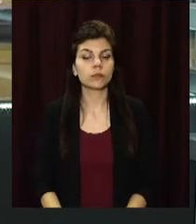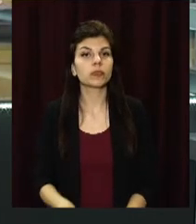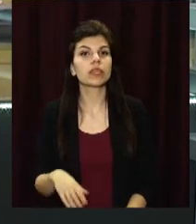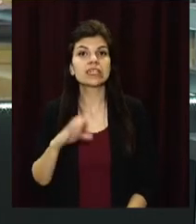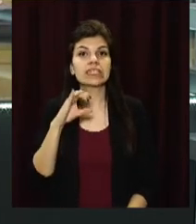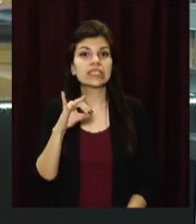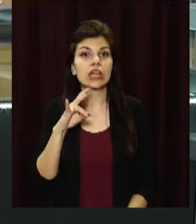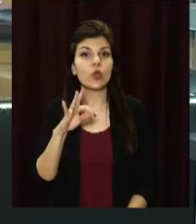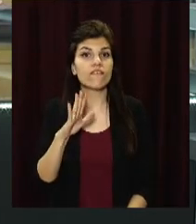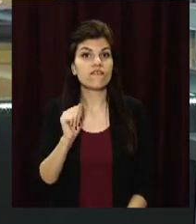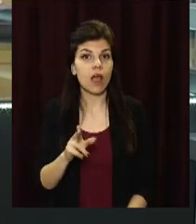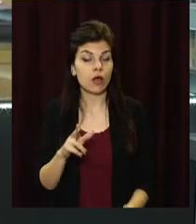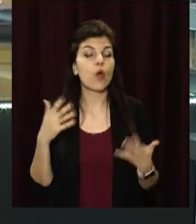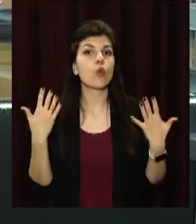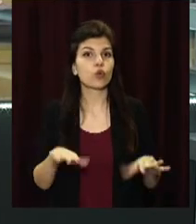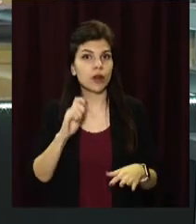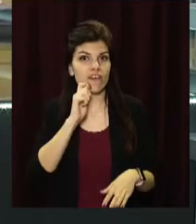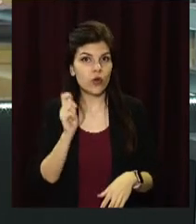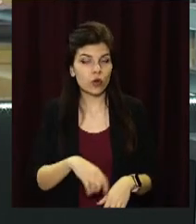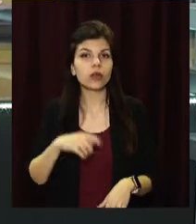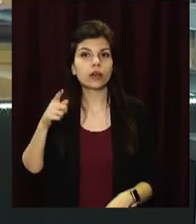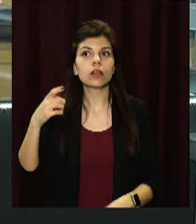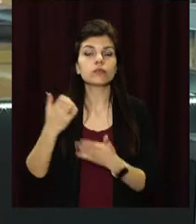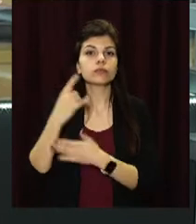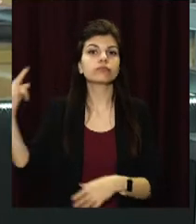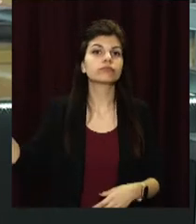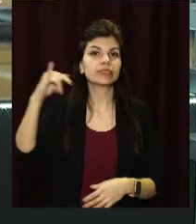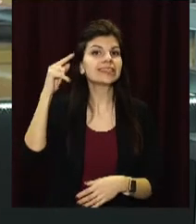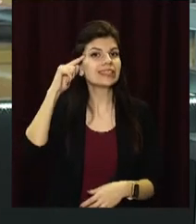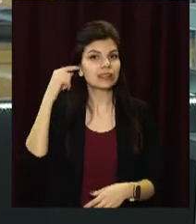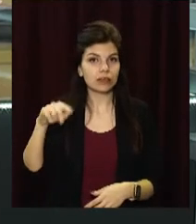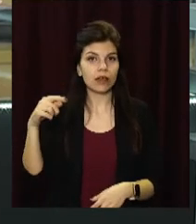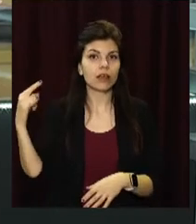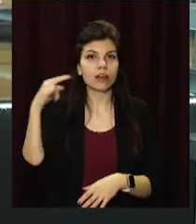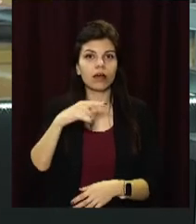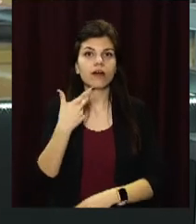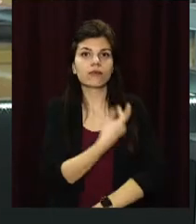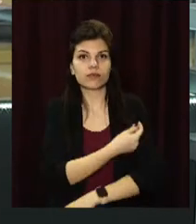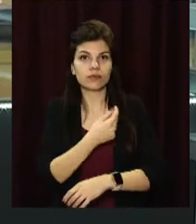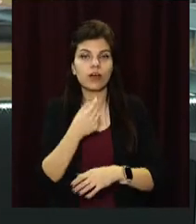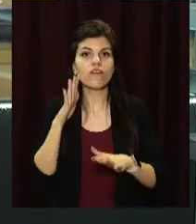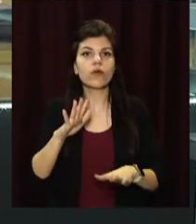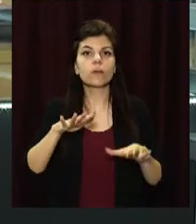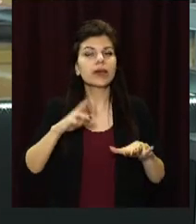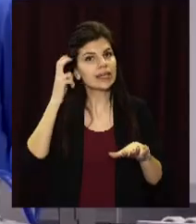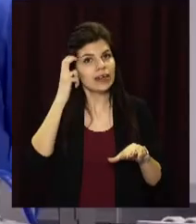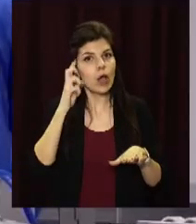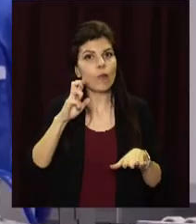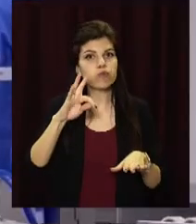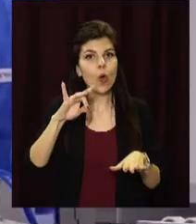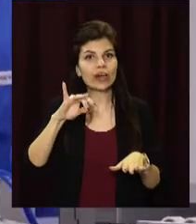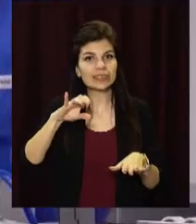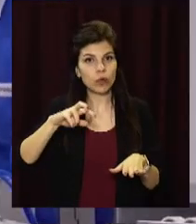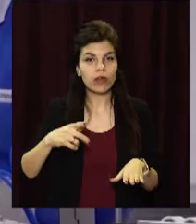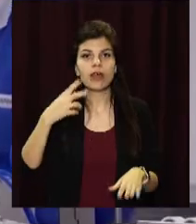Сіновак вже в Україні. Літак з першою партією китайської вакцини приземлився вчора ввечері у Борисполі. На його борту було 200